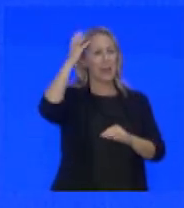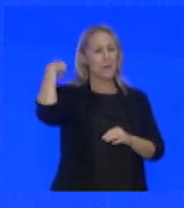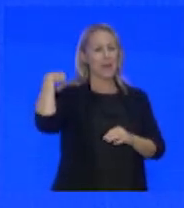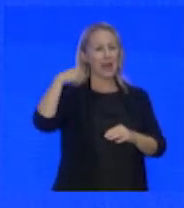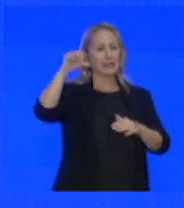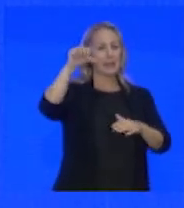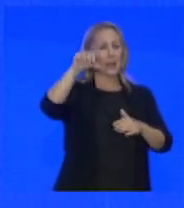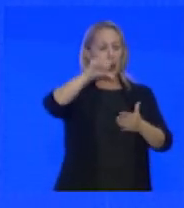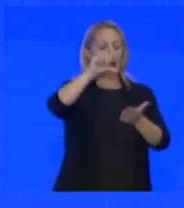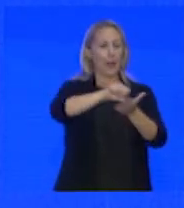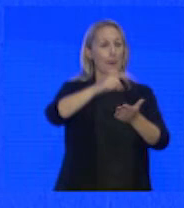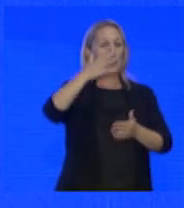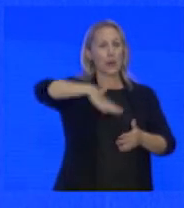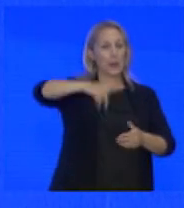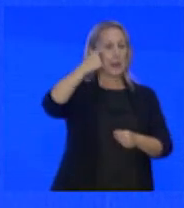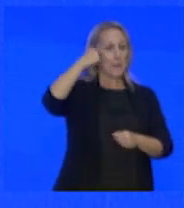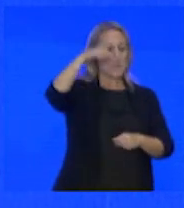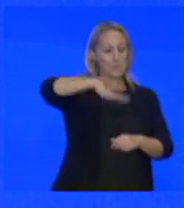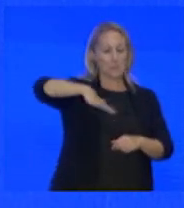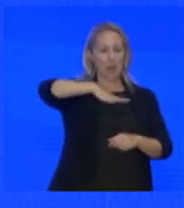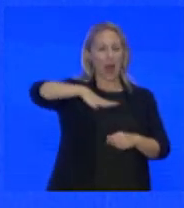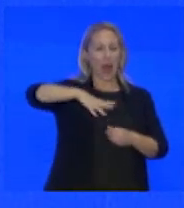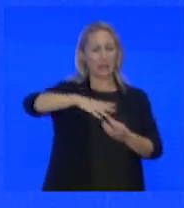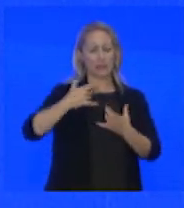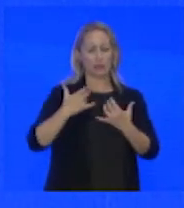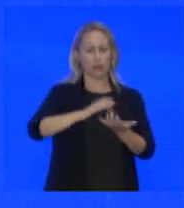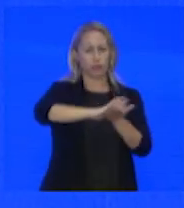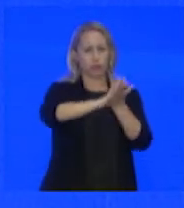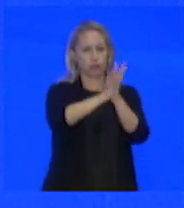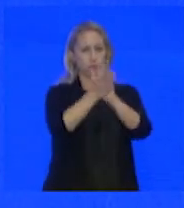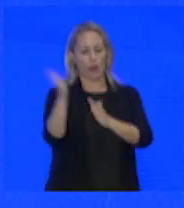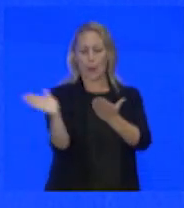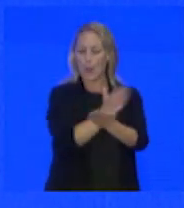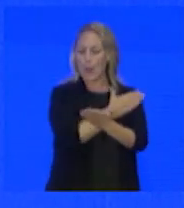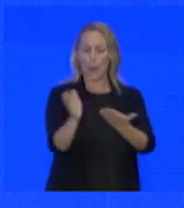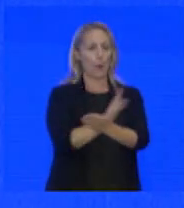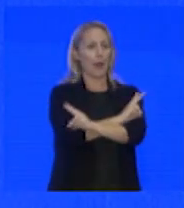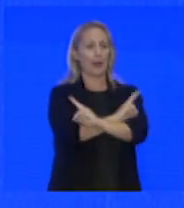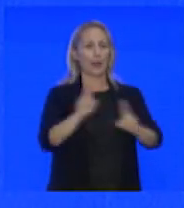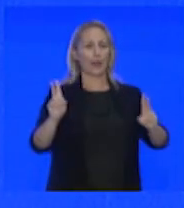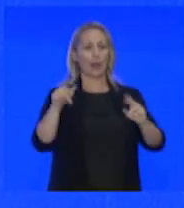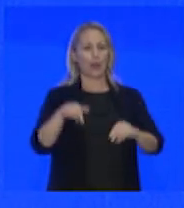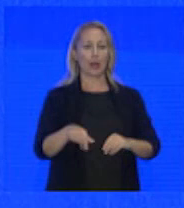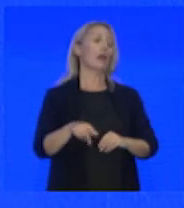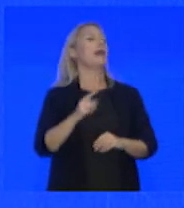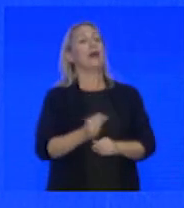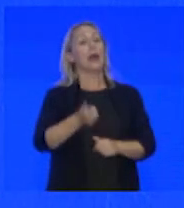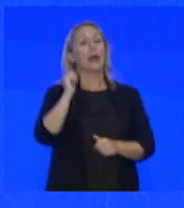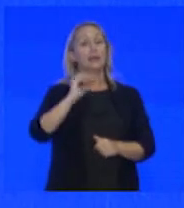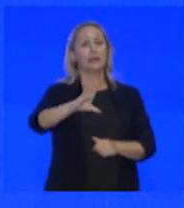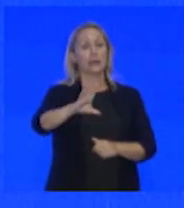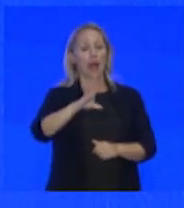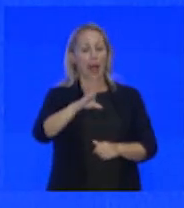η συσσωρευμένη καύσιμη ύλη. Ήδη δρομολογείται η ανάπλασή του. Με τη συμμετοχή των ιδίων